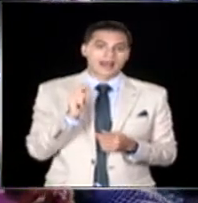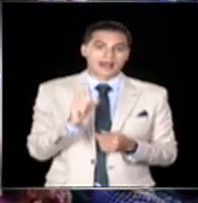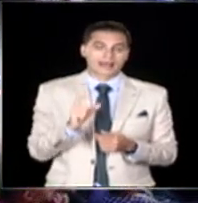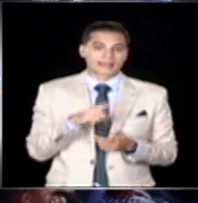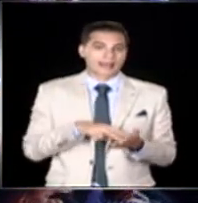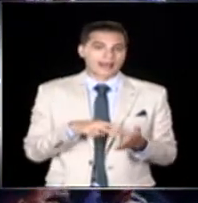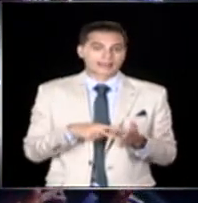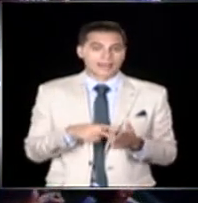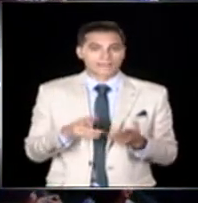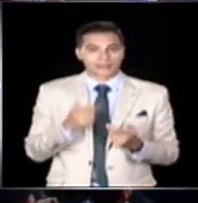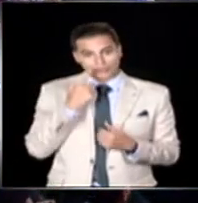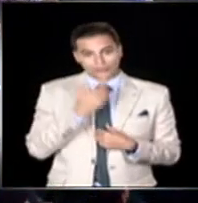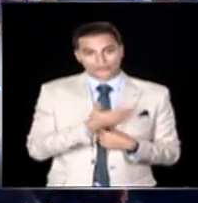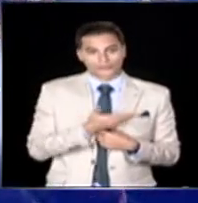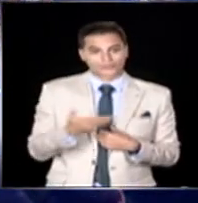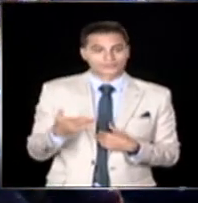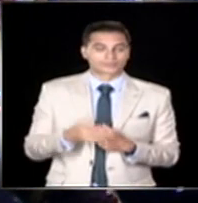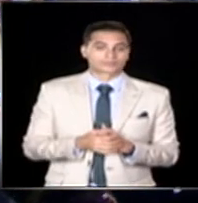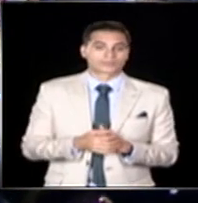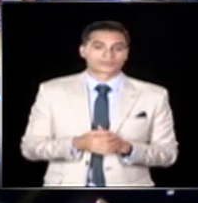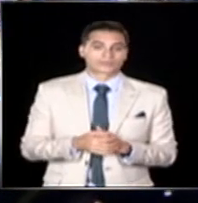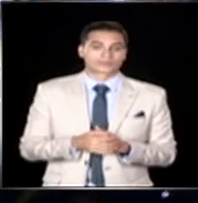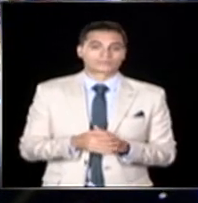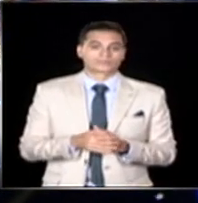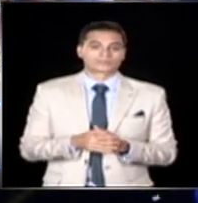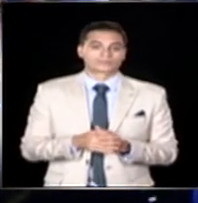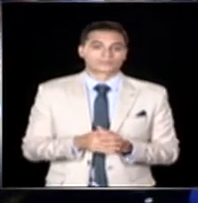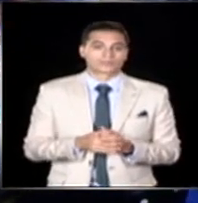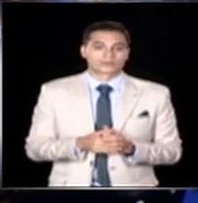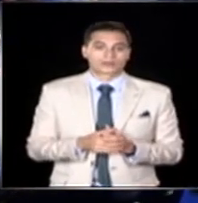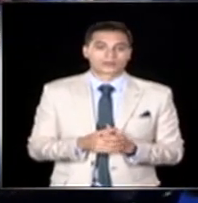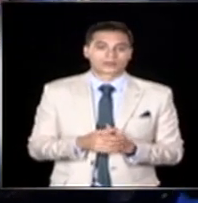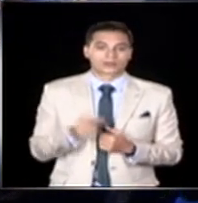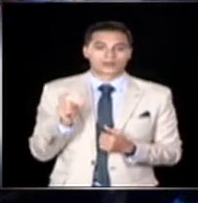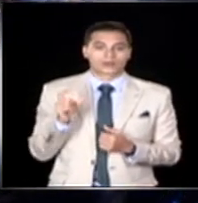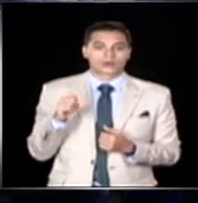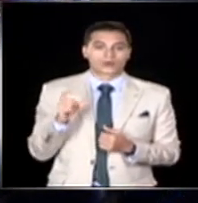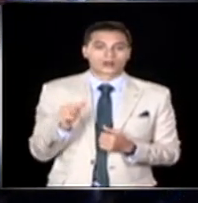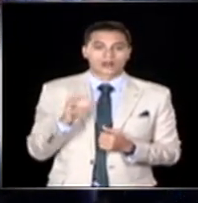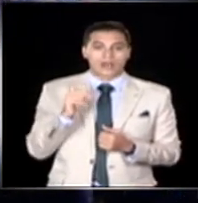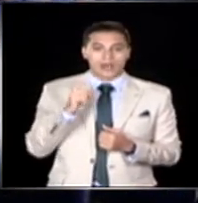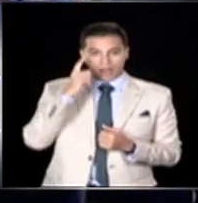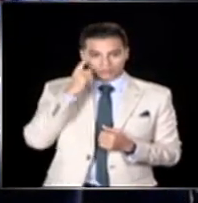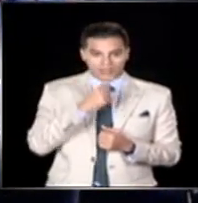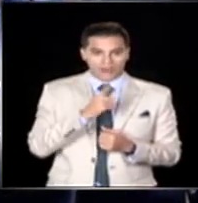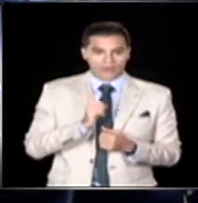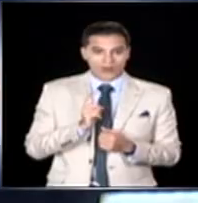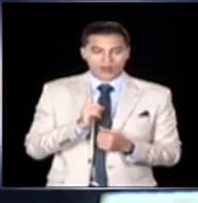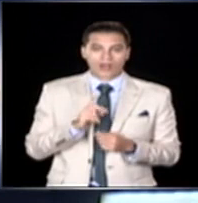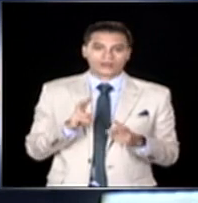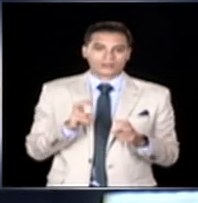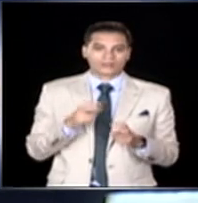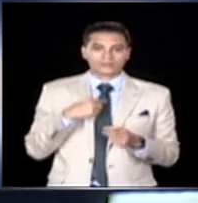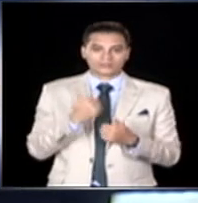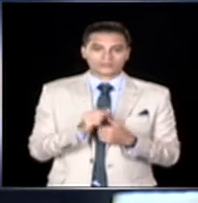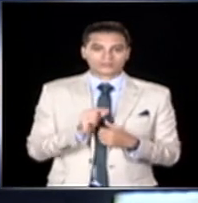نورهان هتعمل ايه. نورهان عايز تعرف محمد فؤاد عمل ايه ولا لا؟ لا مش عايز. خليهم فوق.